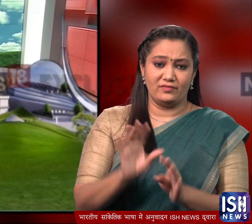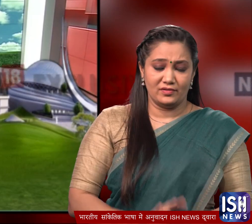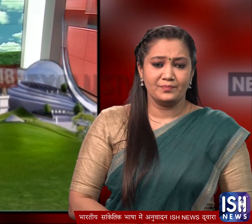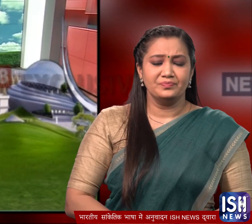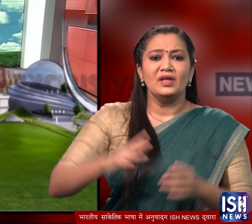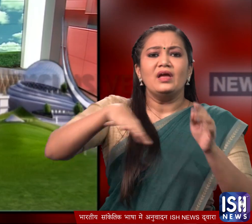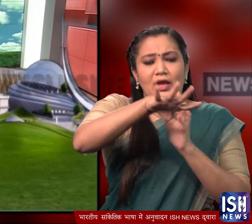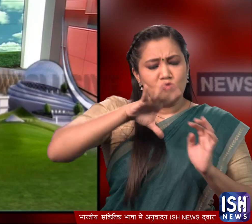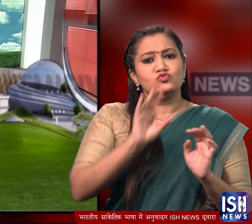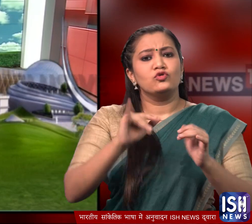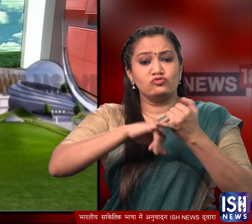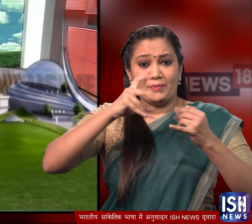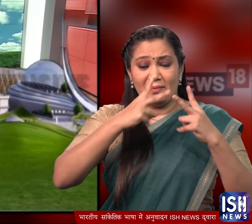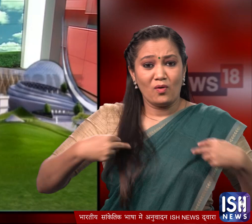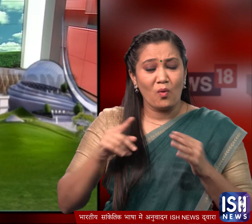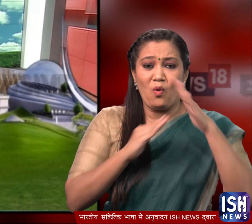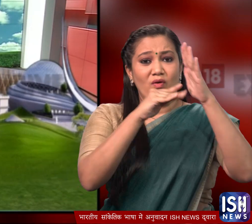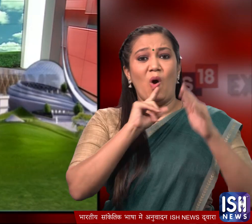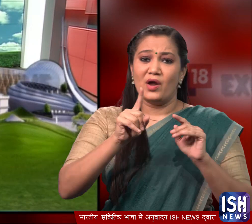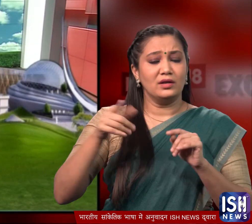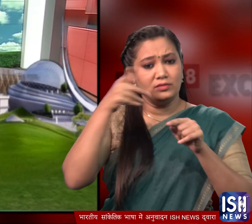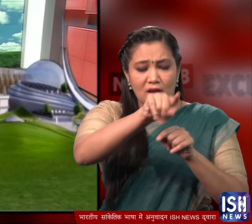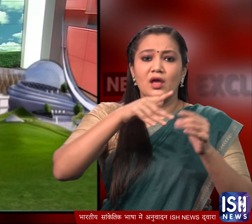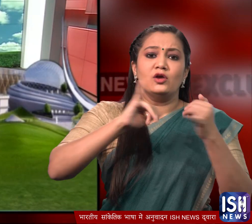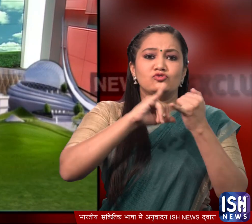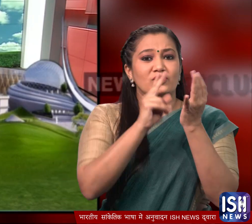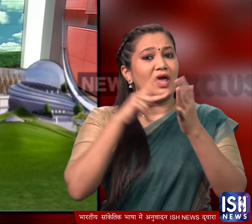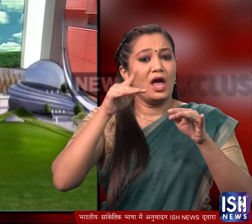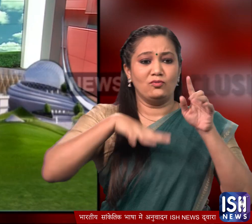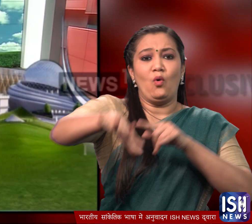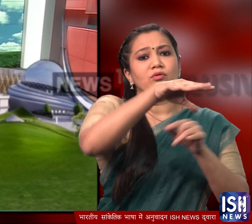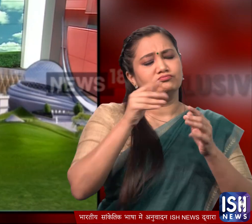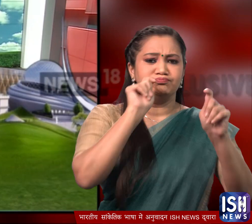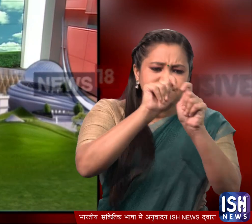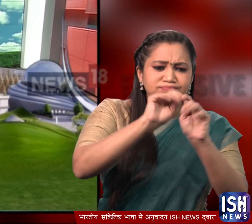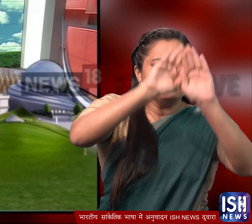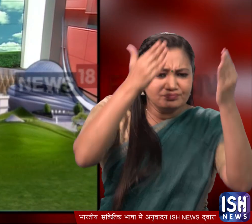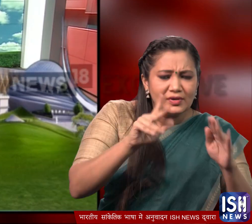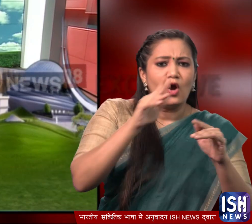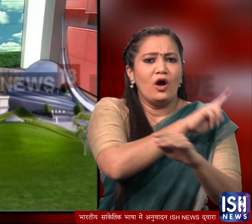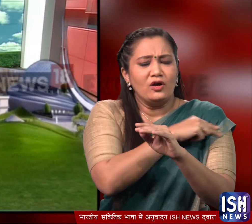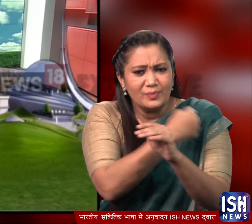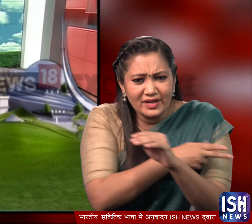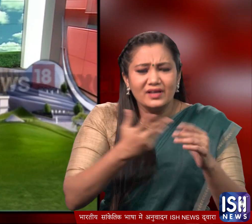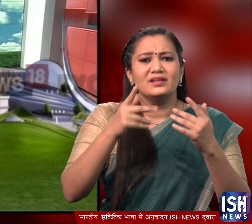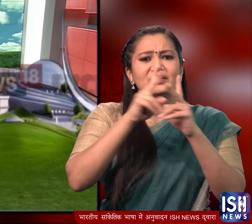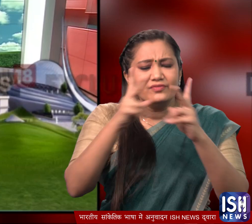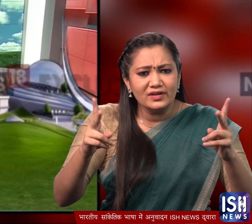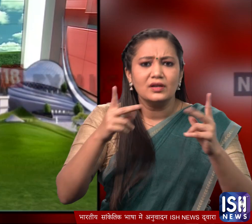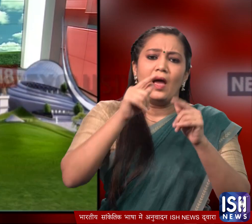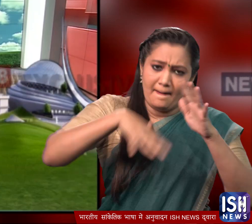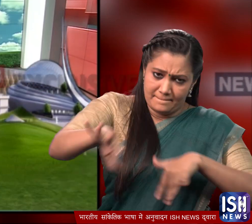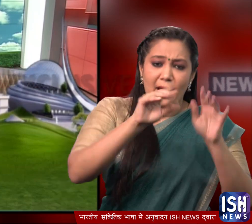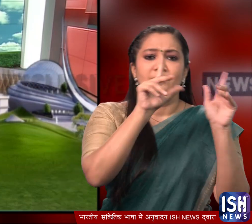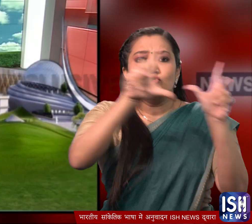में ये जमीन प्रशासन ने सुप्रीम कोर्ट के आदेश पर सुन्नी सेंट्रल वक्फ बोर्ड को दी थी, जिस पर मस्जिद के अलावा अस्पताल और म्यूजियम बनाने